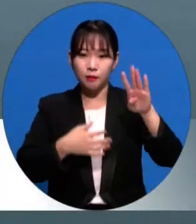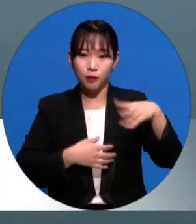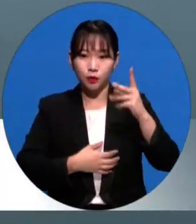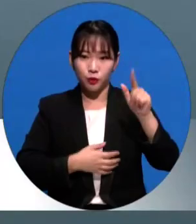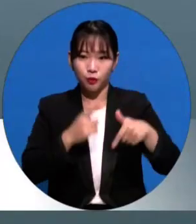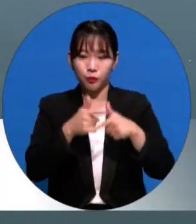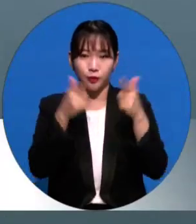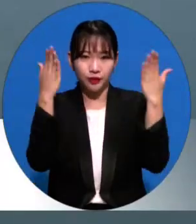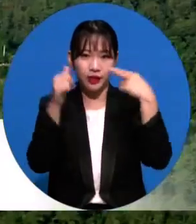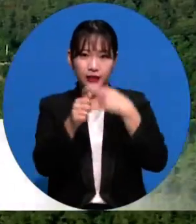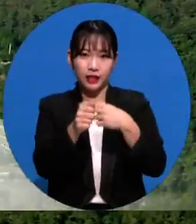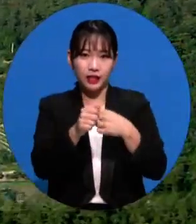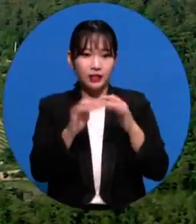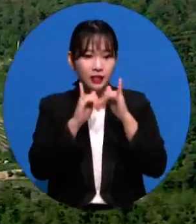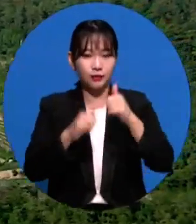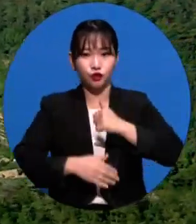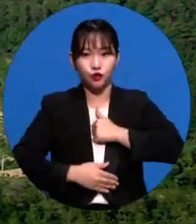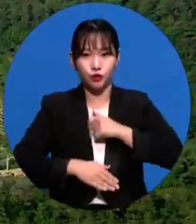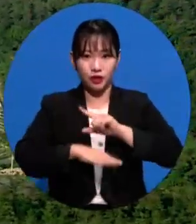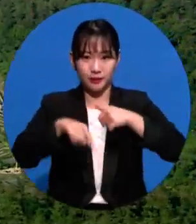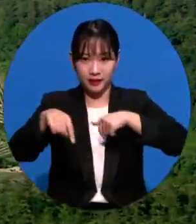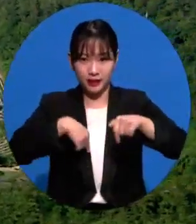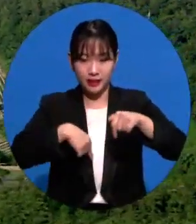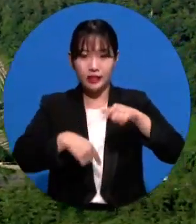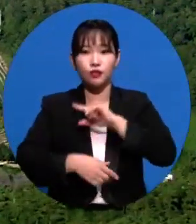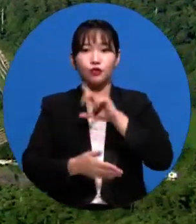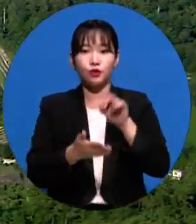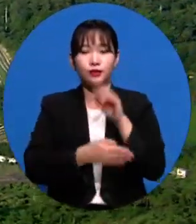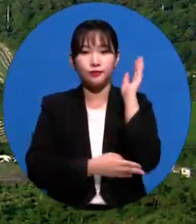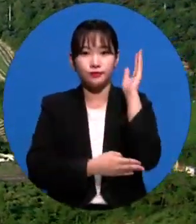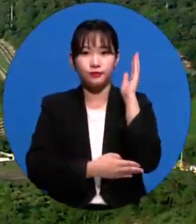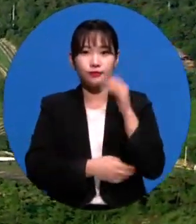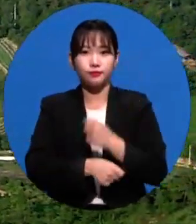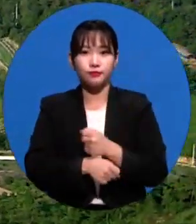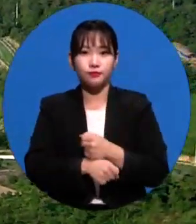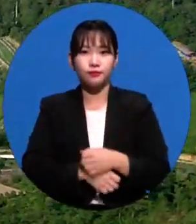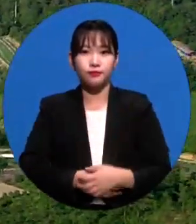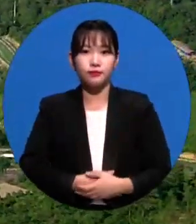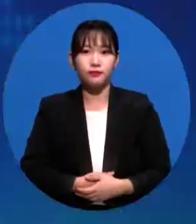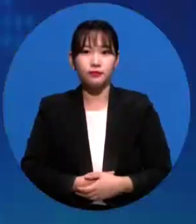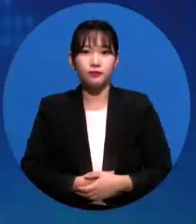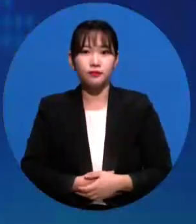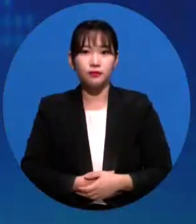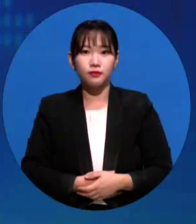목포대 교수가 주민이 주인인 지방자치를 주제로 강의합니다.